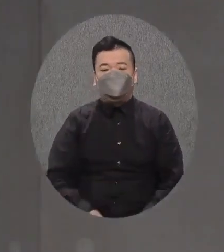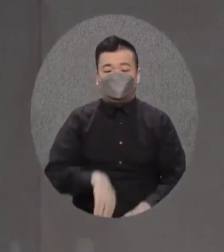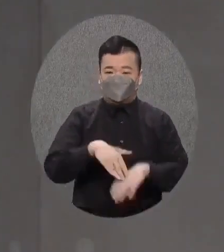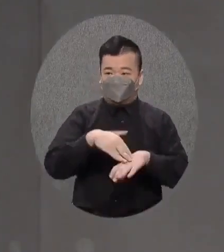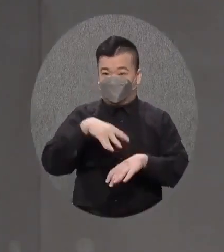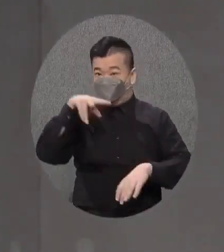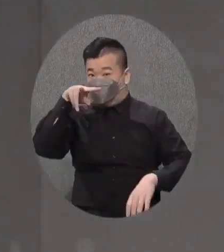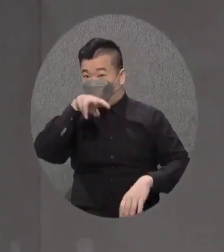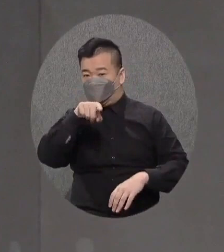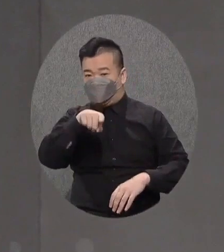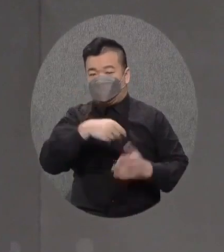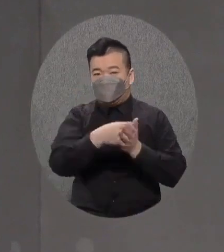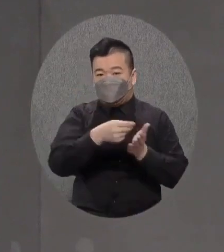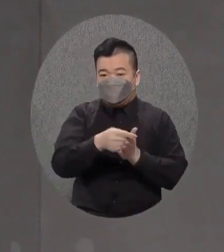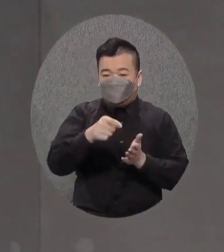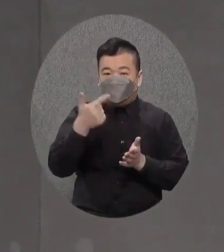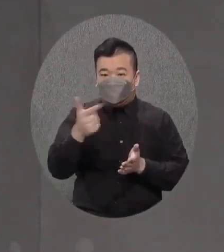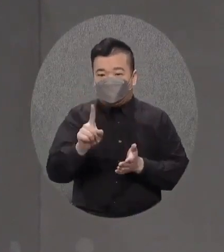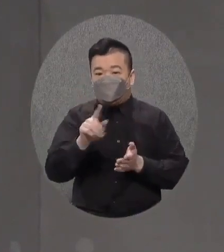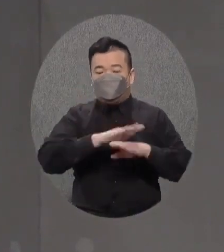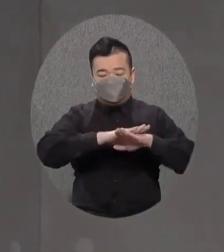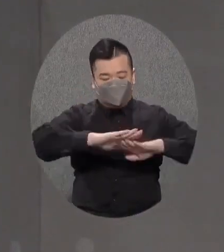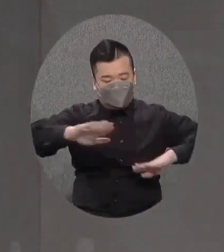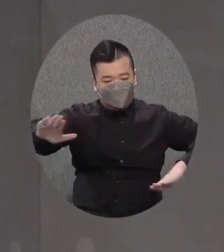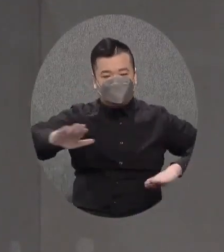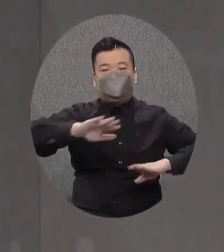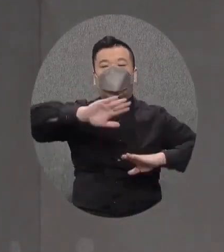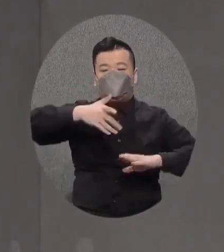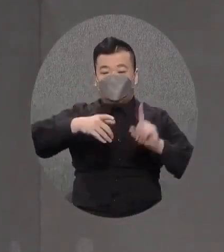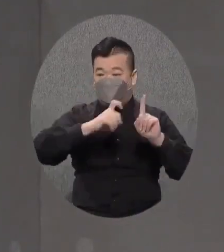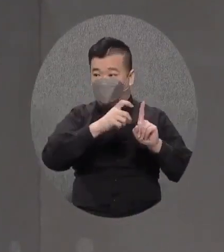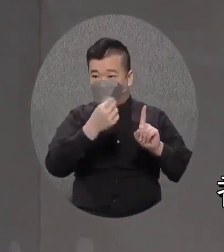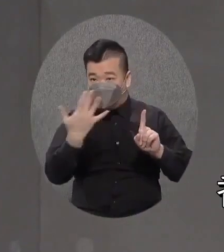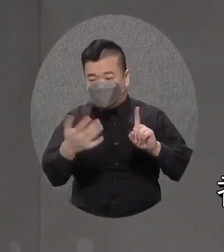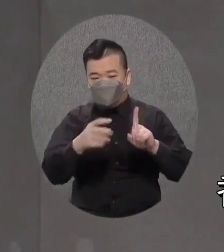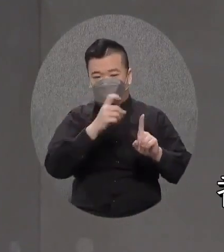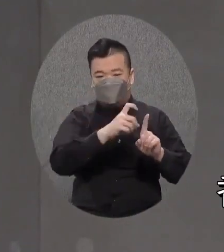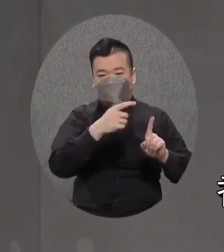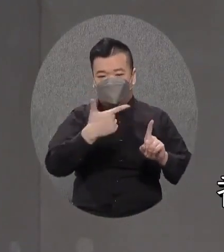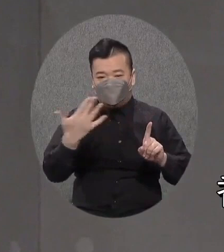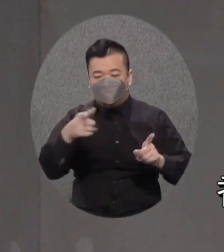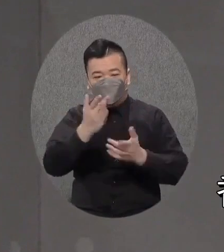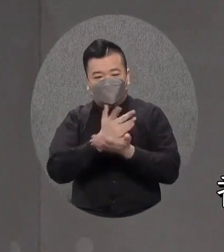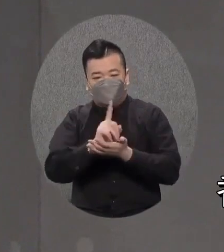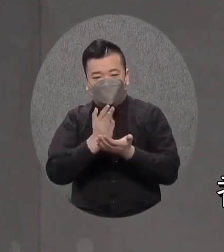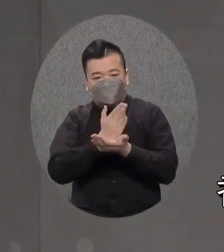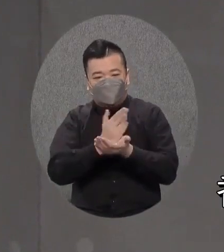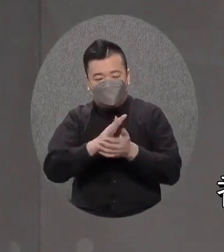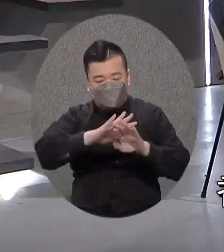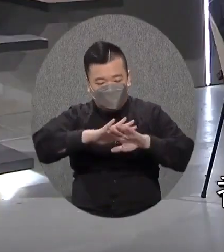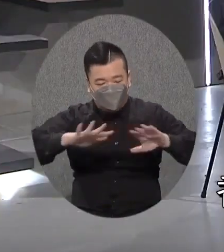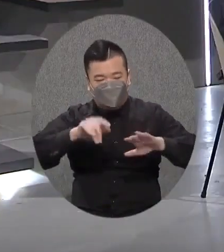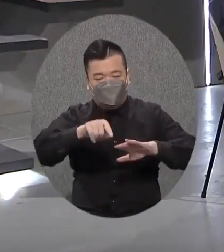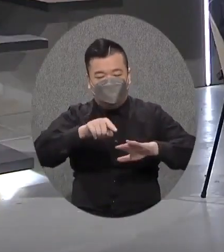睇嘅版畫作品多數都係平面嘅嘛。但係去到70、80年代，香港嘅藝術家就嘗試打破版畫嘅框